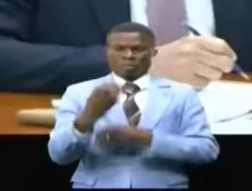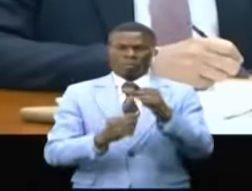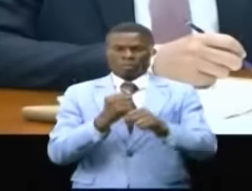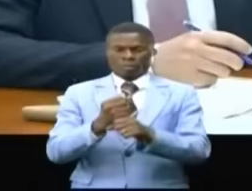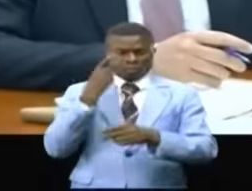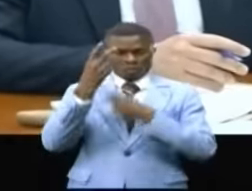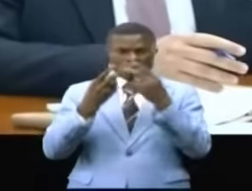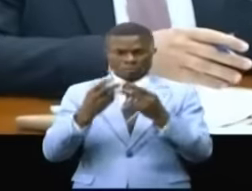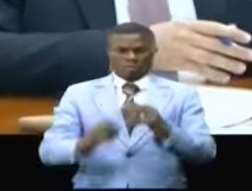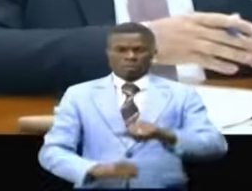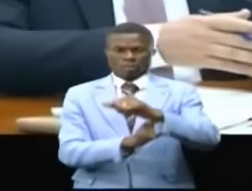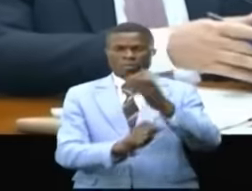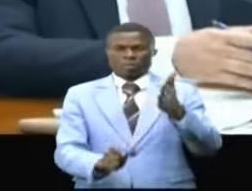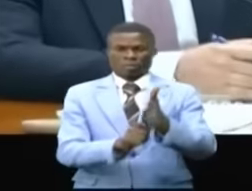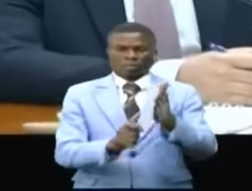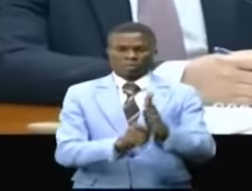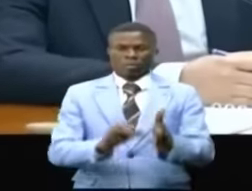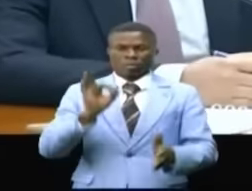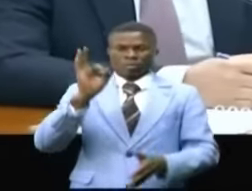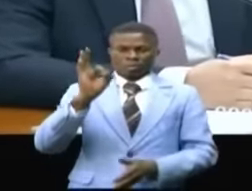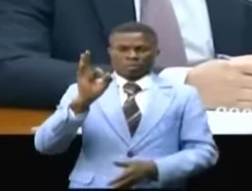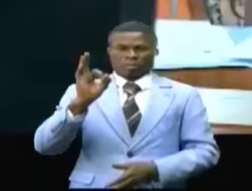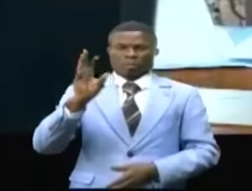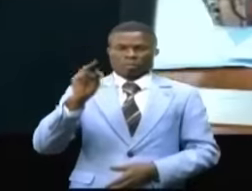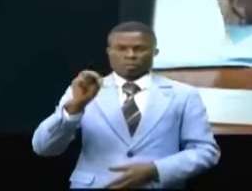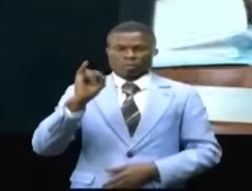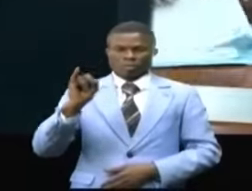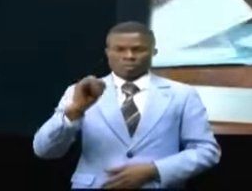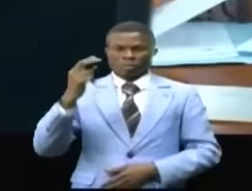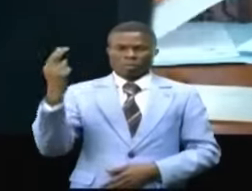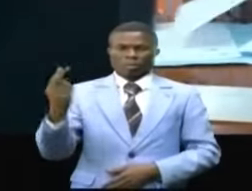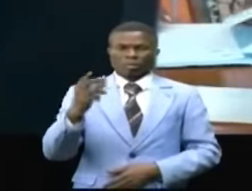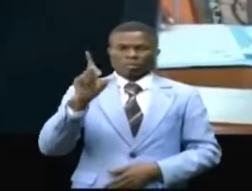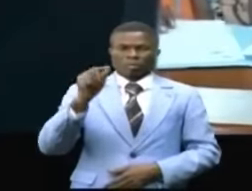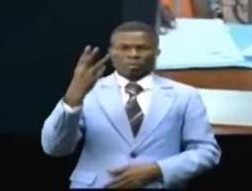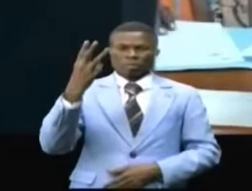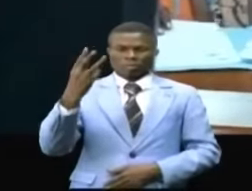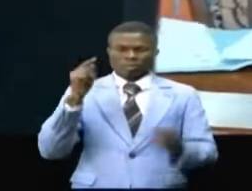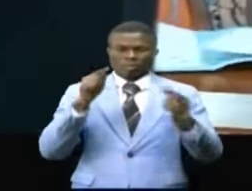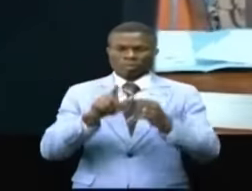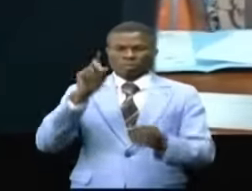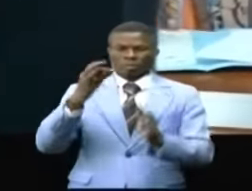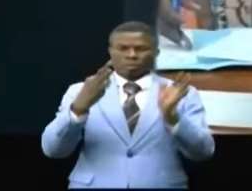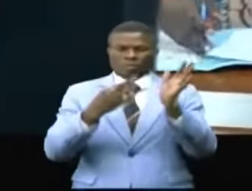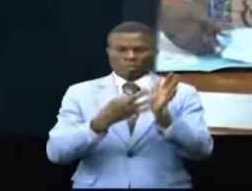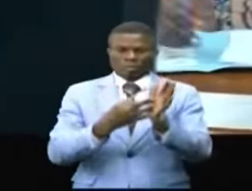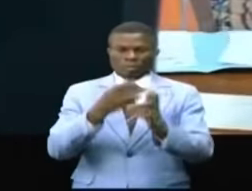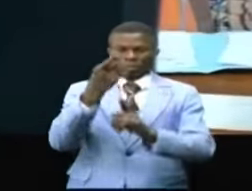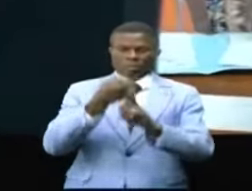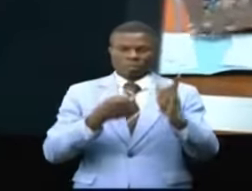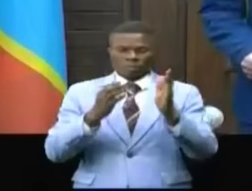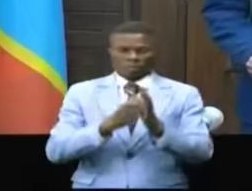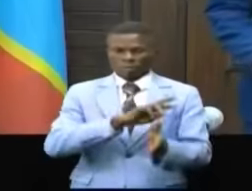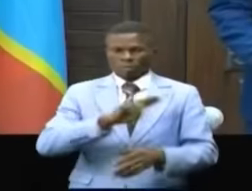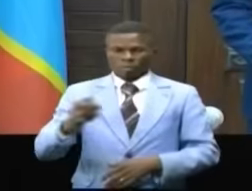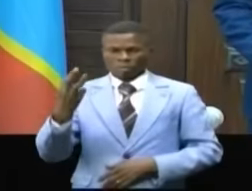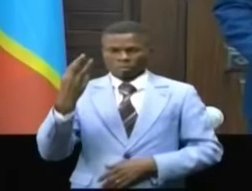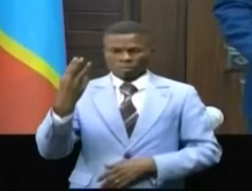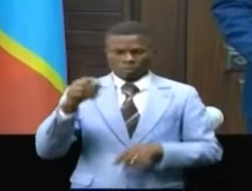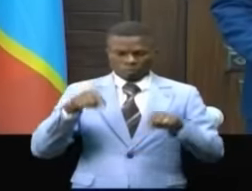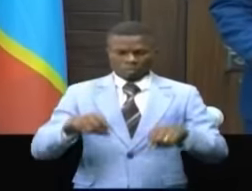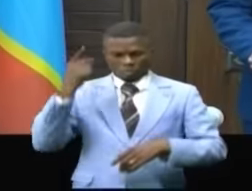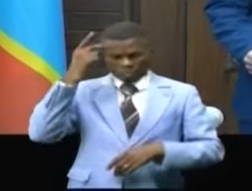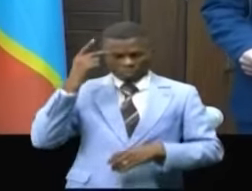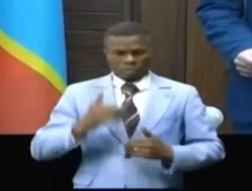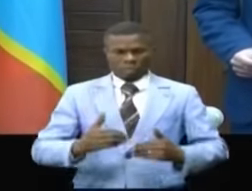visite d'assistance technique du FMI du 23 au 28 octobre 2023 à Kinshasa. Le FMI continue à